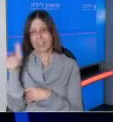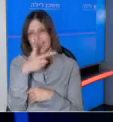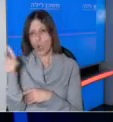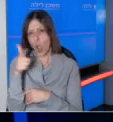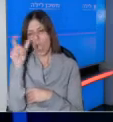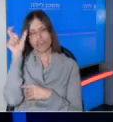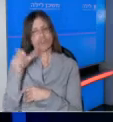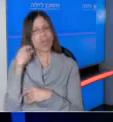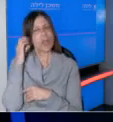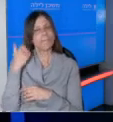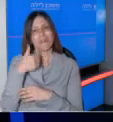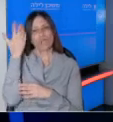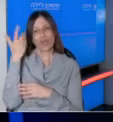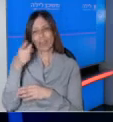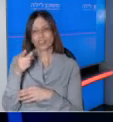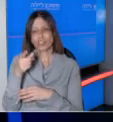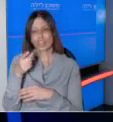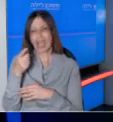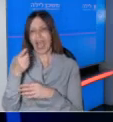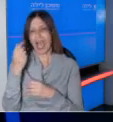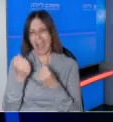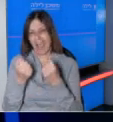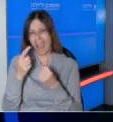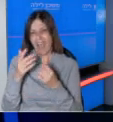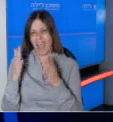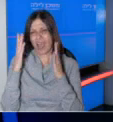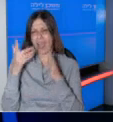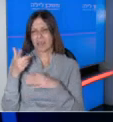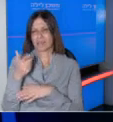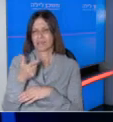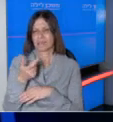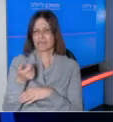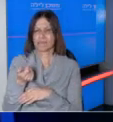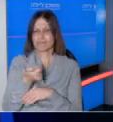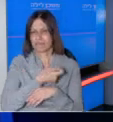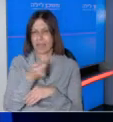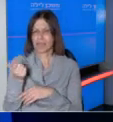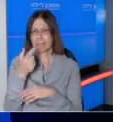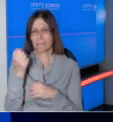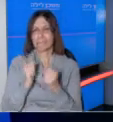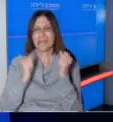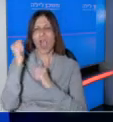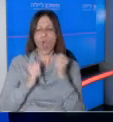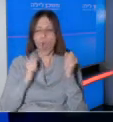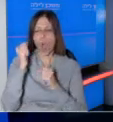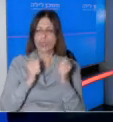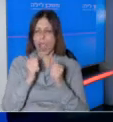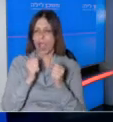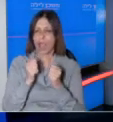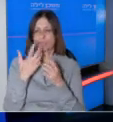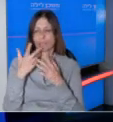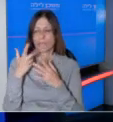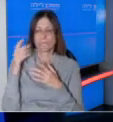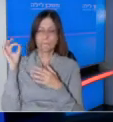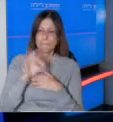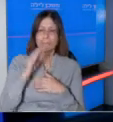מבוגרת שחטפה מהמכתזית הזאת, מכתזית, בקיצור, זה מכונה שמחרת לך את הראש,